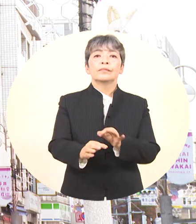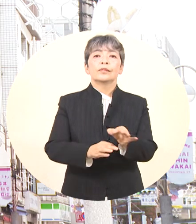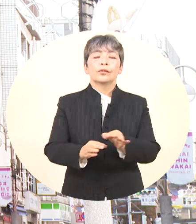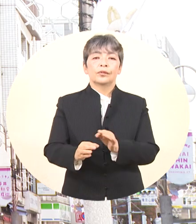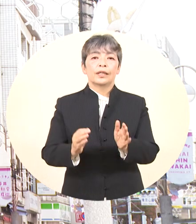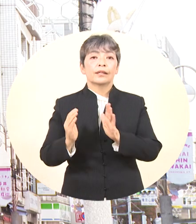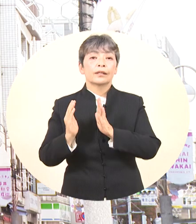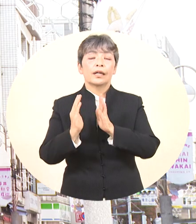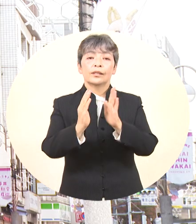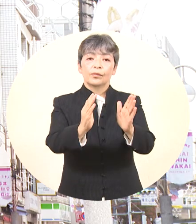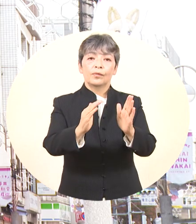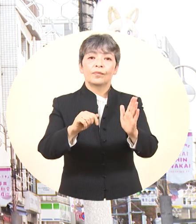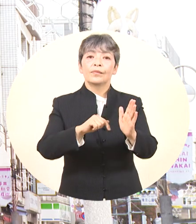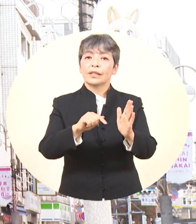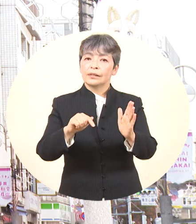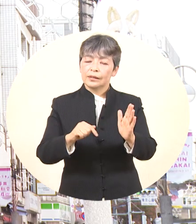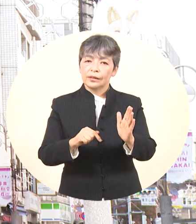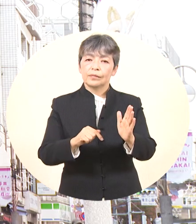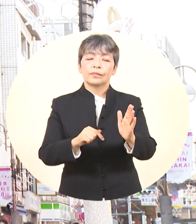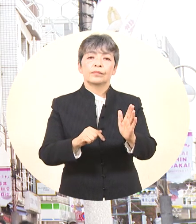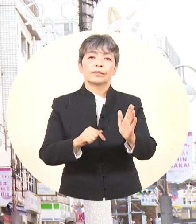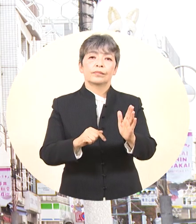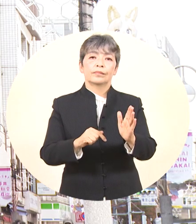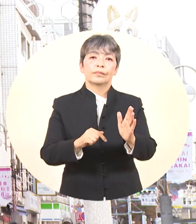商店街の中でですね、